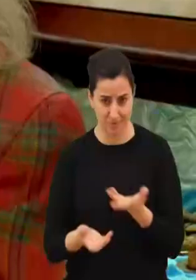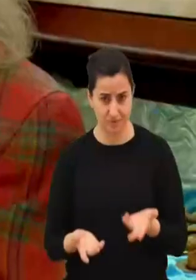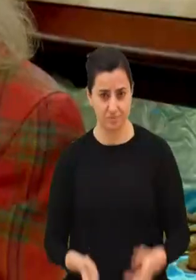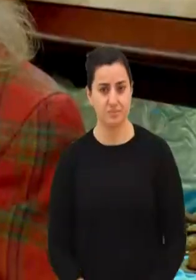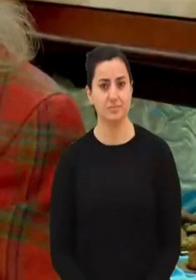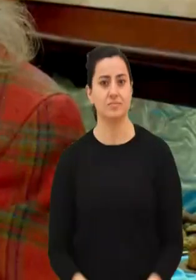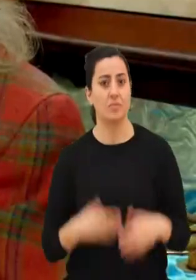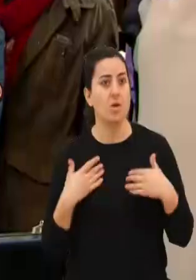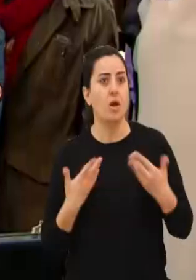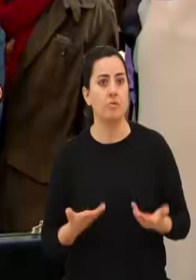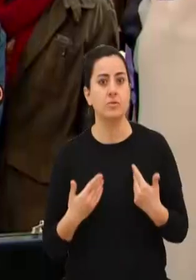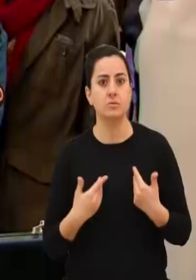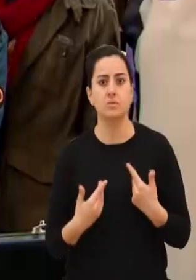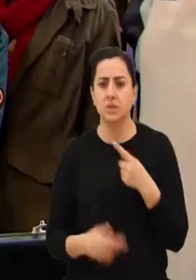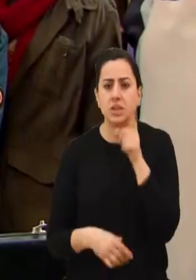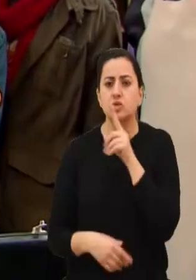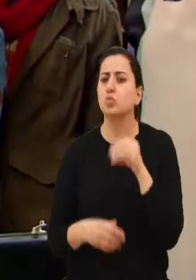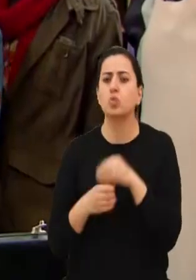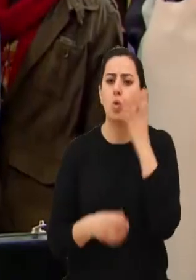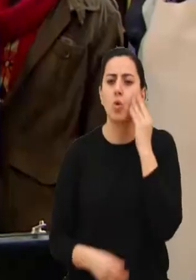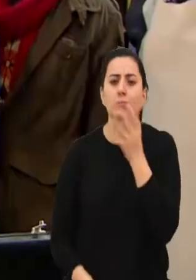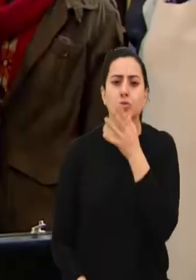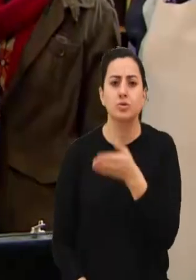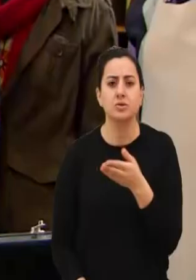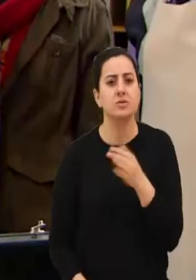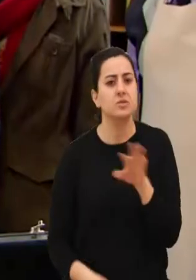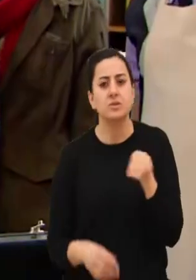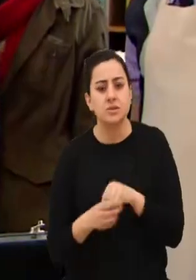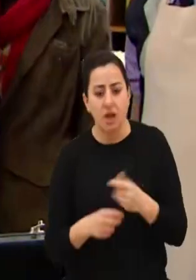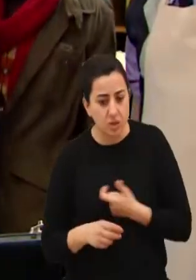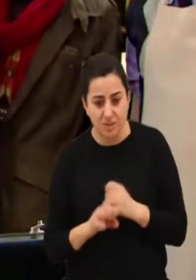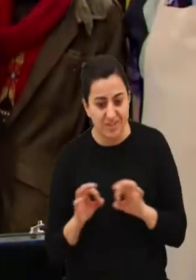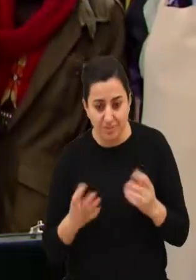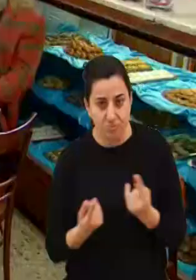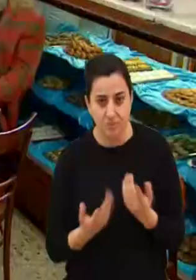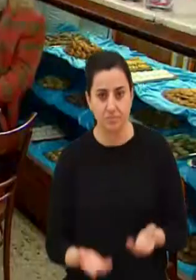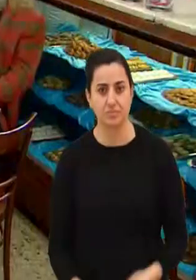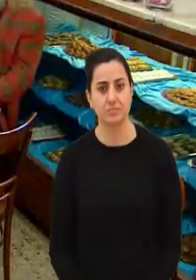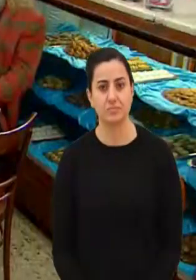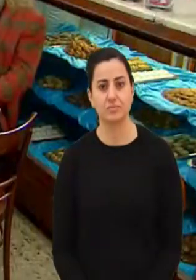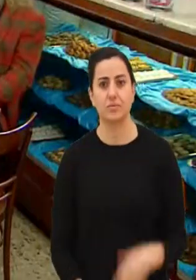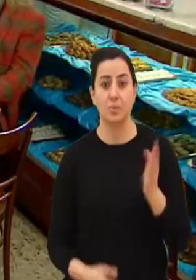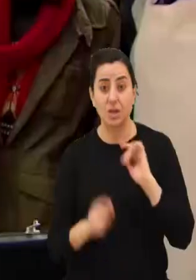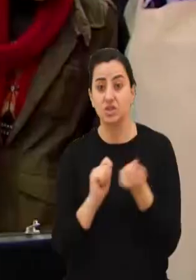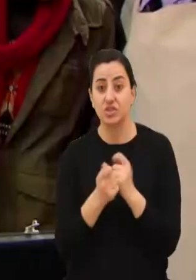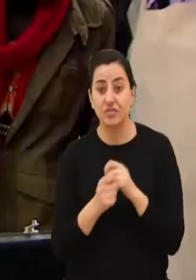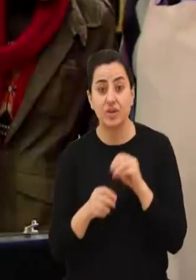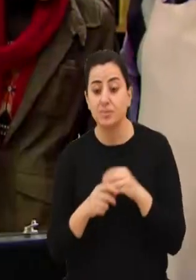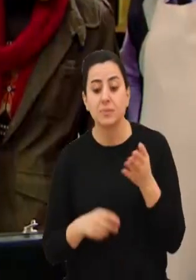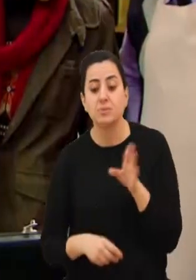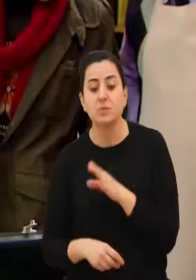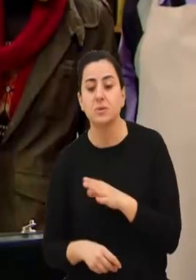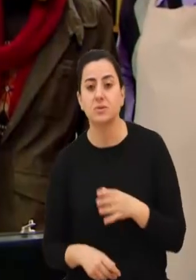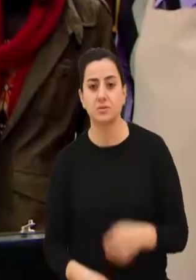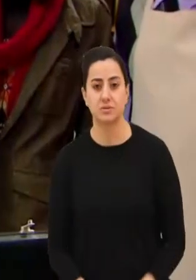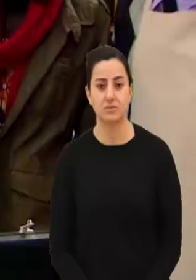sen? Evet. İngilizceyi nereden öğrendin peki? Peki niye saklıyorsun? İçinde kanun dışı bir şey var? Çabuk söyle hemen. Başka çevirdiklerin var mı Basri abi? Neleri çevirdin?